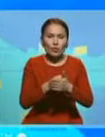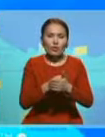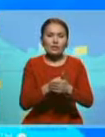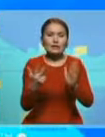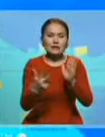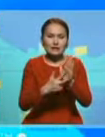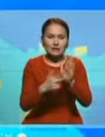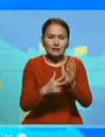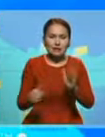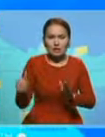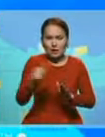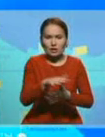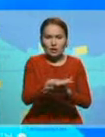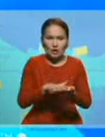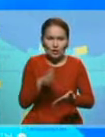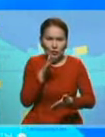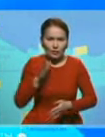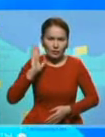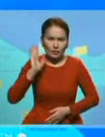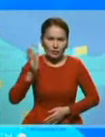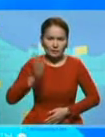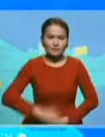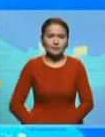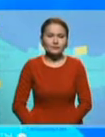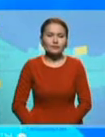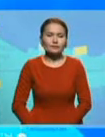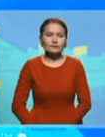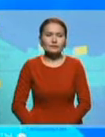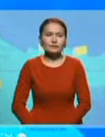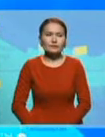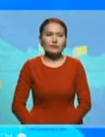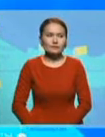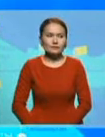дейін жалғасады. Барлық учаскелер байқаушылардың жіті назарында.